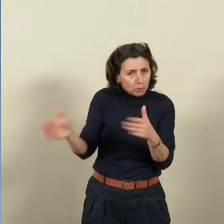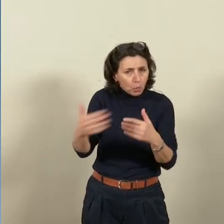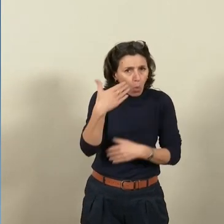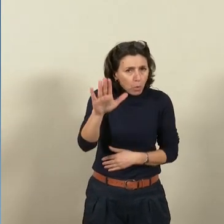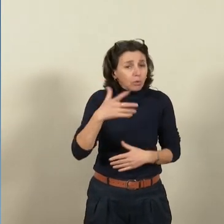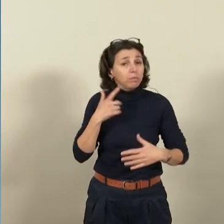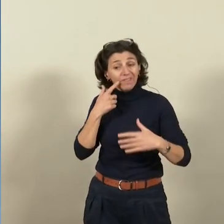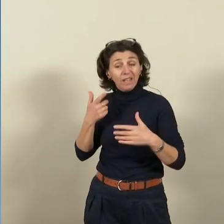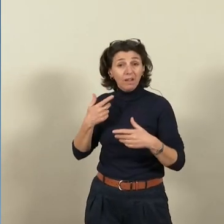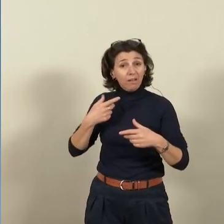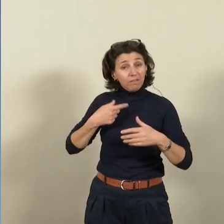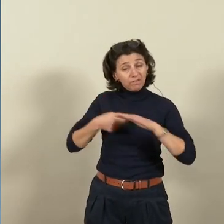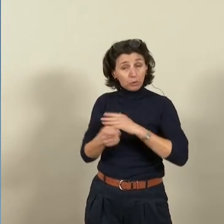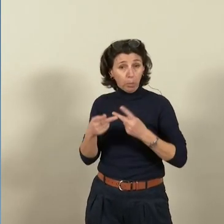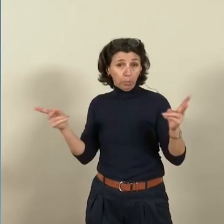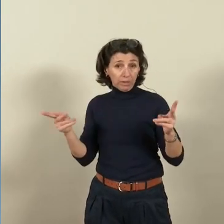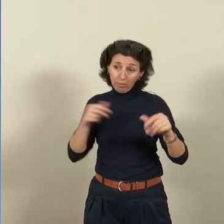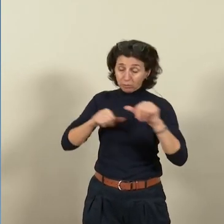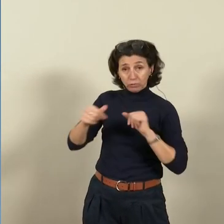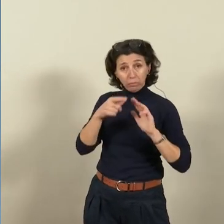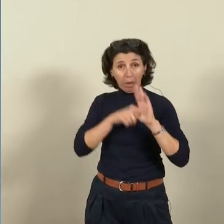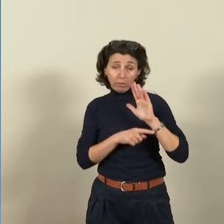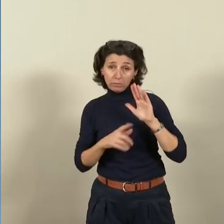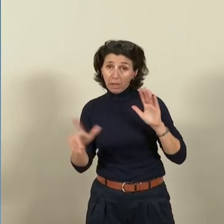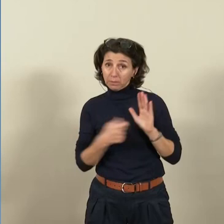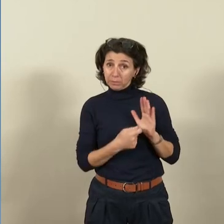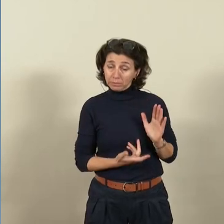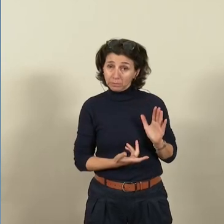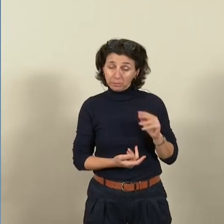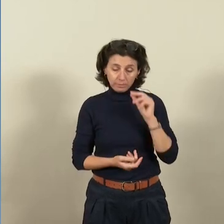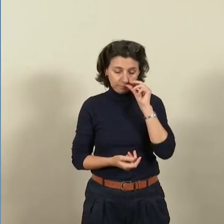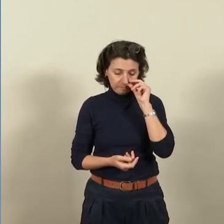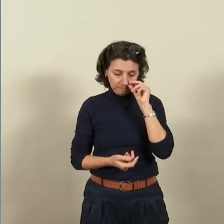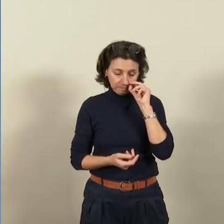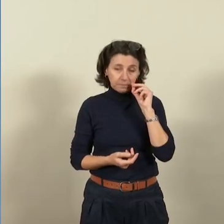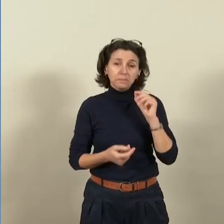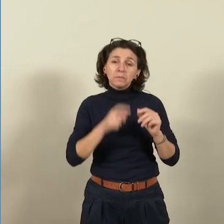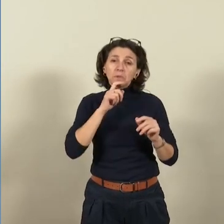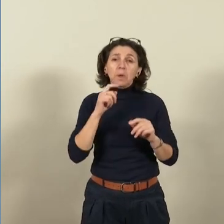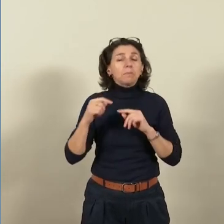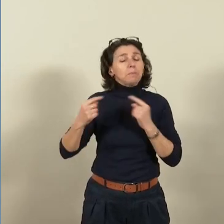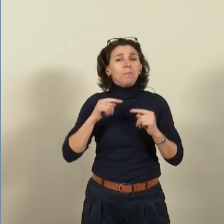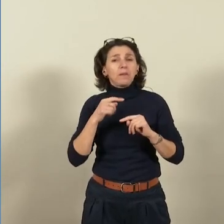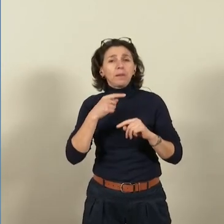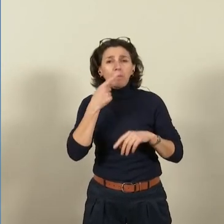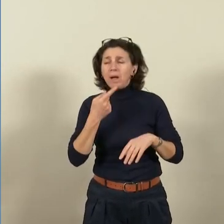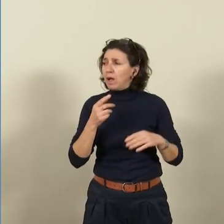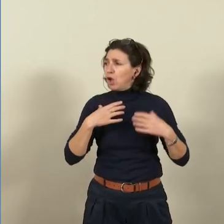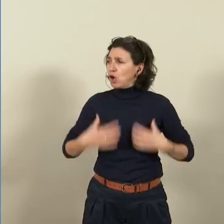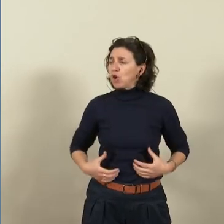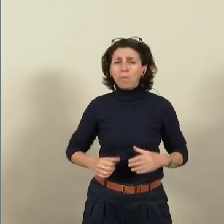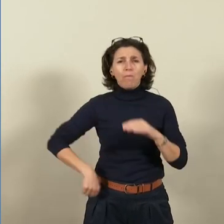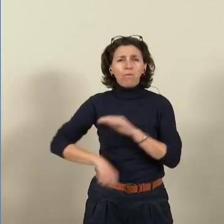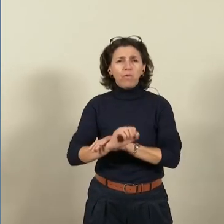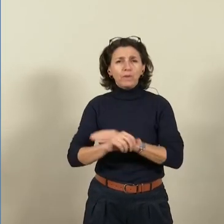financements publics dans la délibération il est stipulé un club de foot qui s'appelle laadcher Lyon la Ducher Lyon la Ducher c'est un